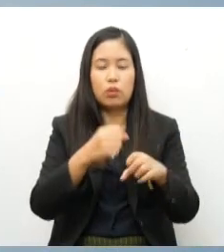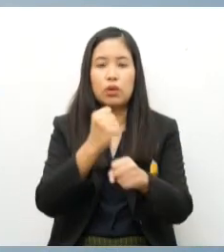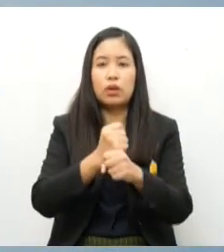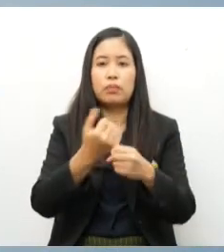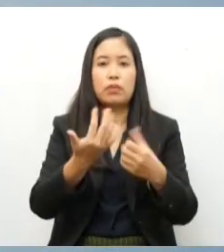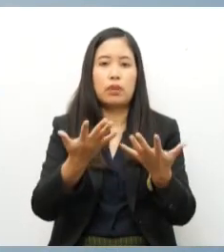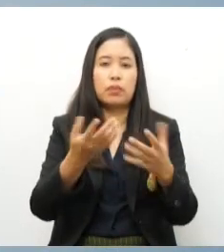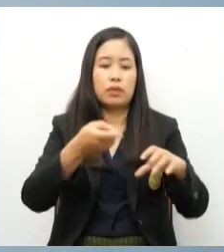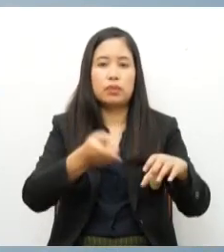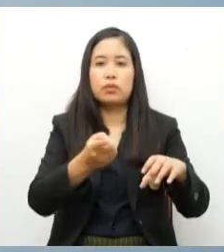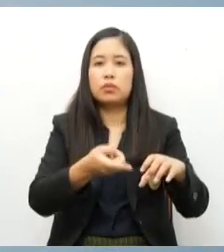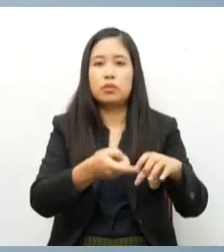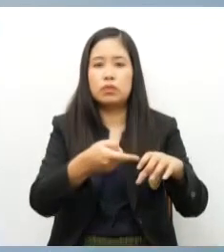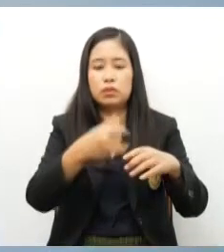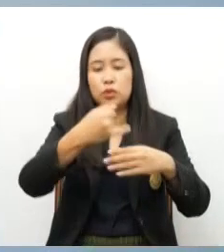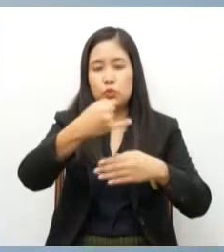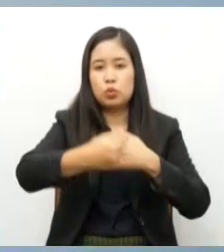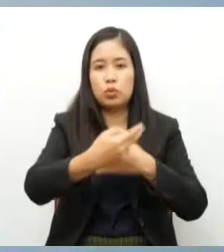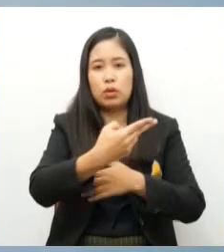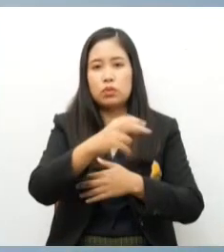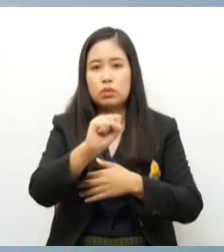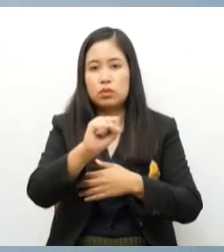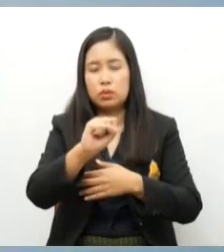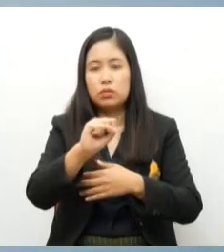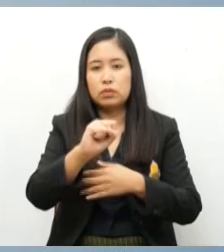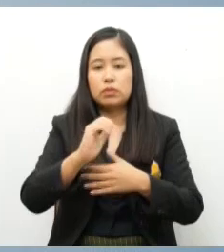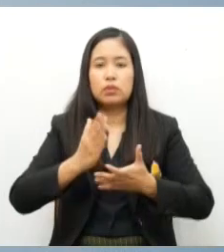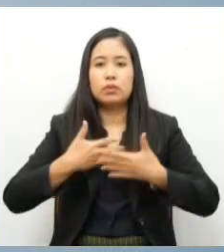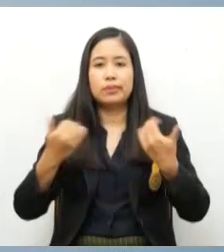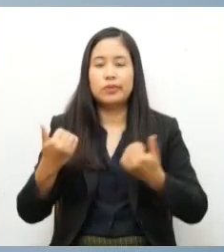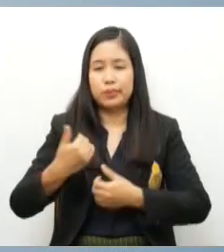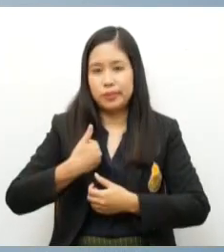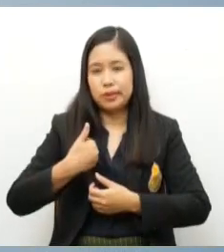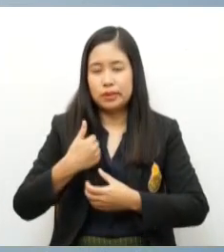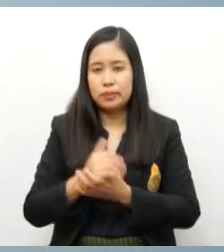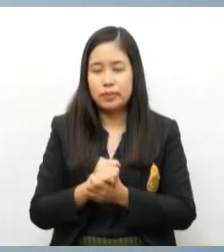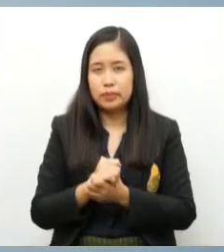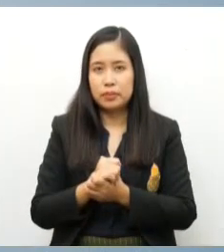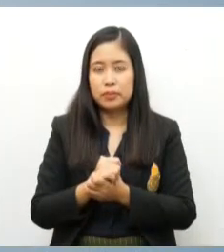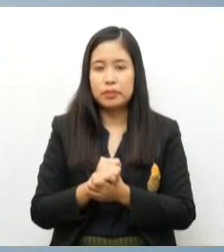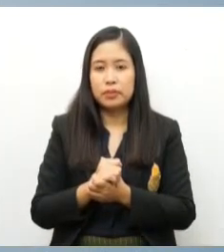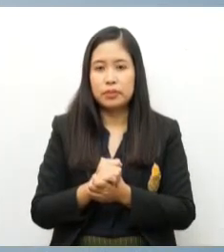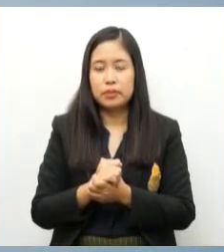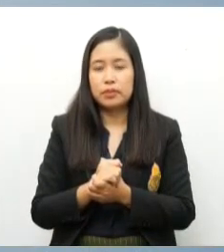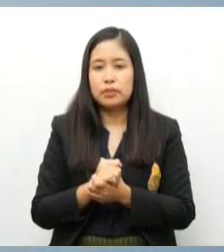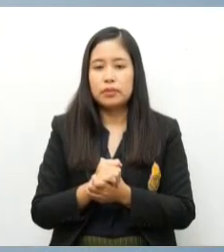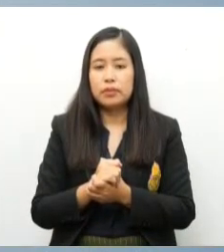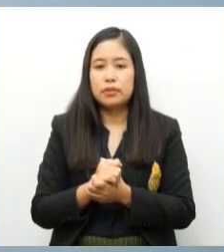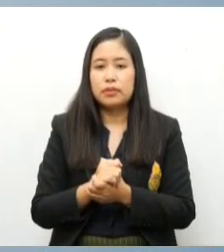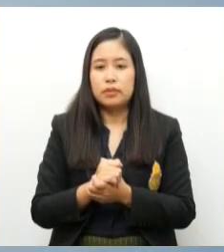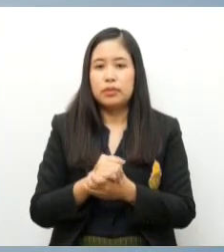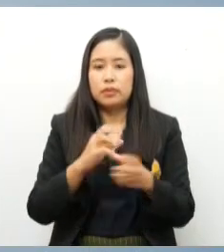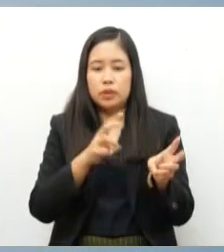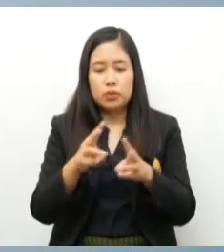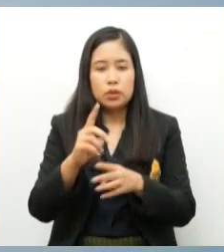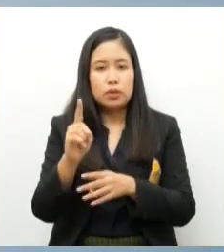บหลักสูตรการศึกษาขั้นพื้นฐานแล้วก็ได้เรียนอย่างมีความสุขแล้วก็ไม่หลุดออกนอกระบบอีกครั้งนึงด้วยวิธีการอย่างไร